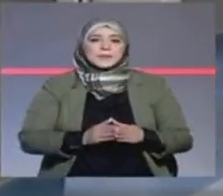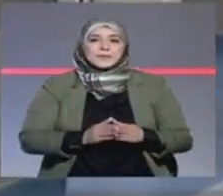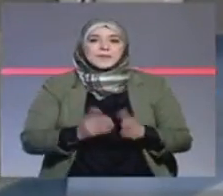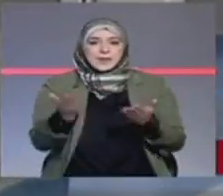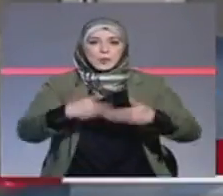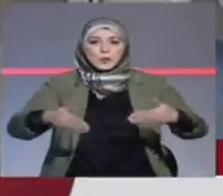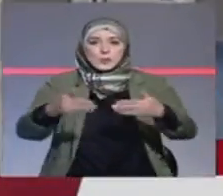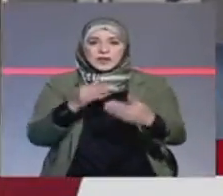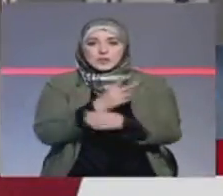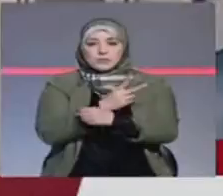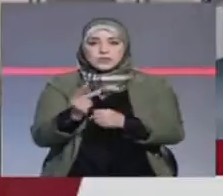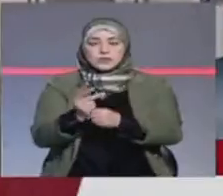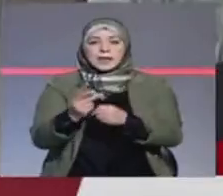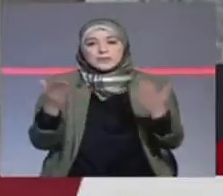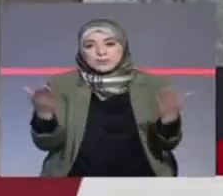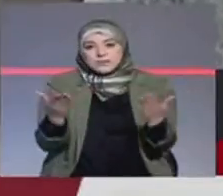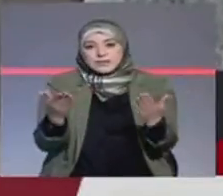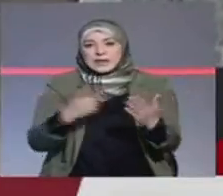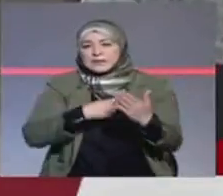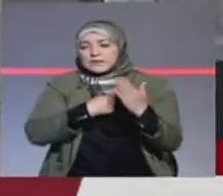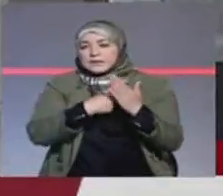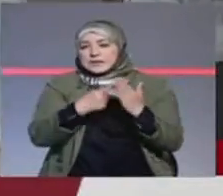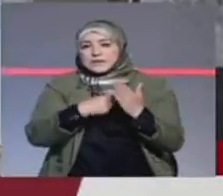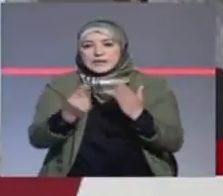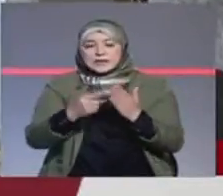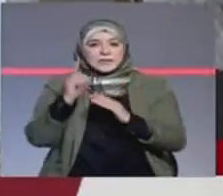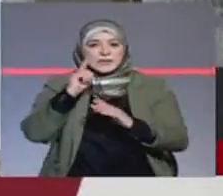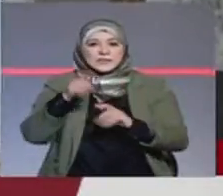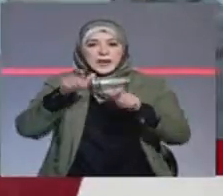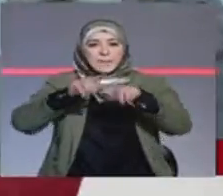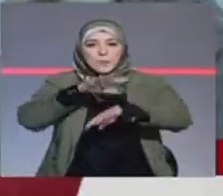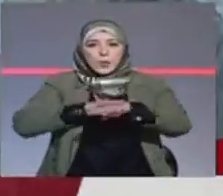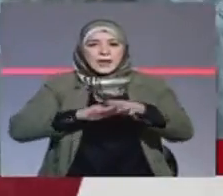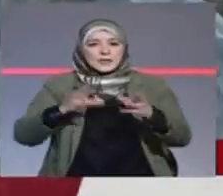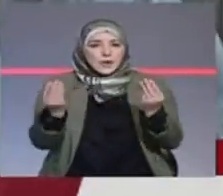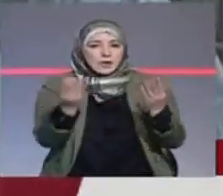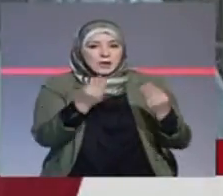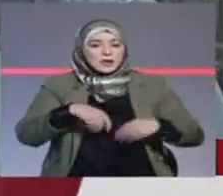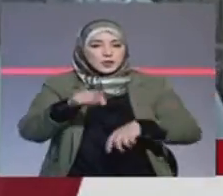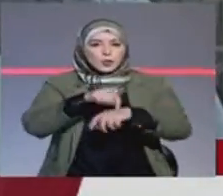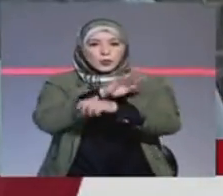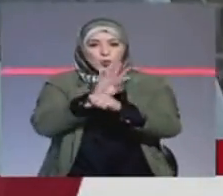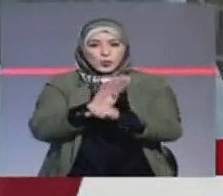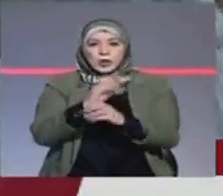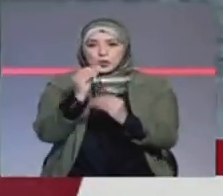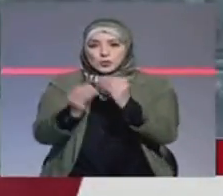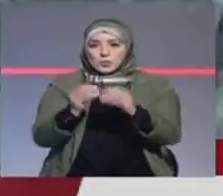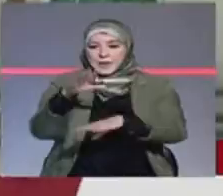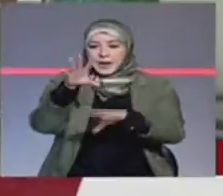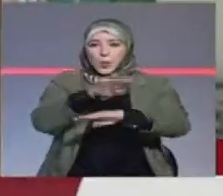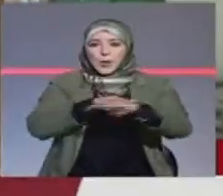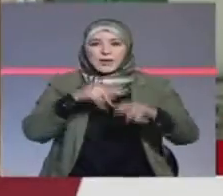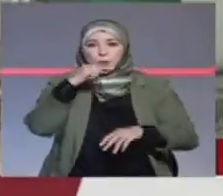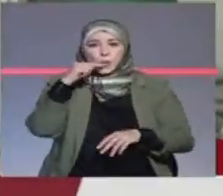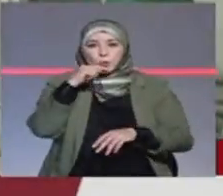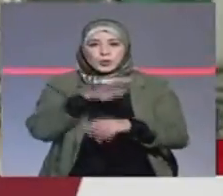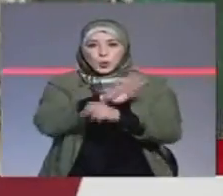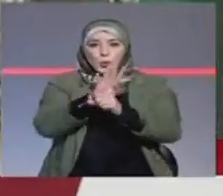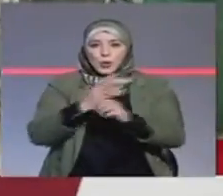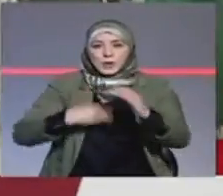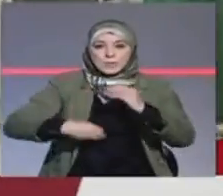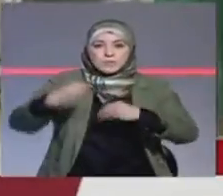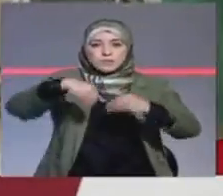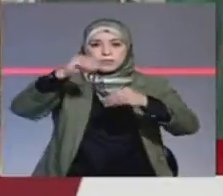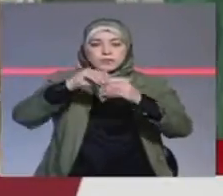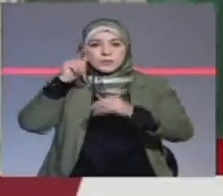وضع وبائي وصف بالكارثي مع ارتفاع عدد الولايات المنكوبة أو لنقل مصنفة بالموبوءة والمفروض عليها